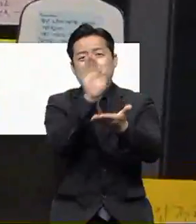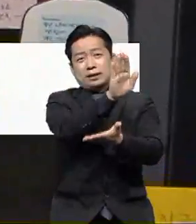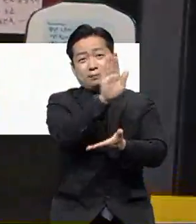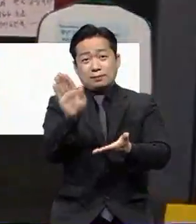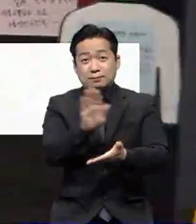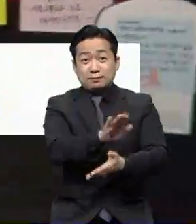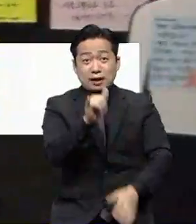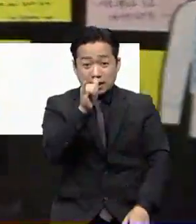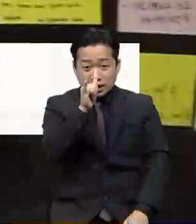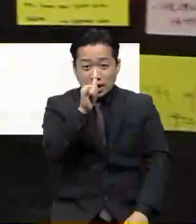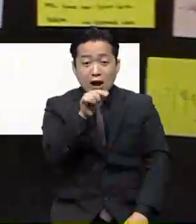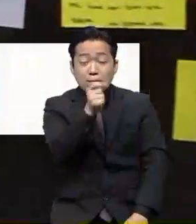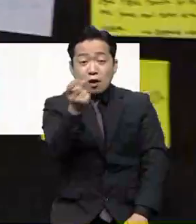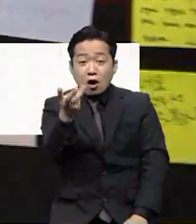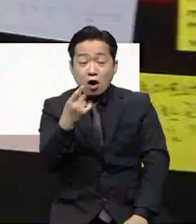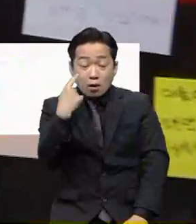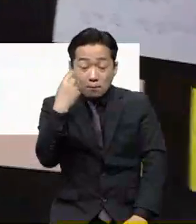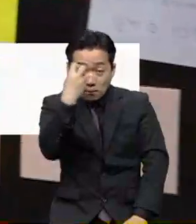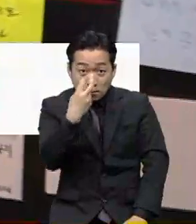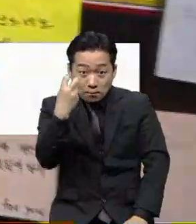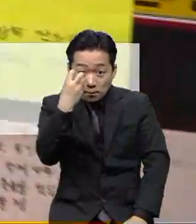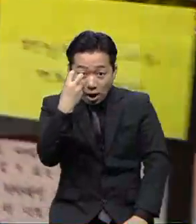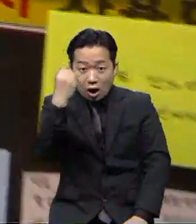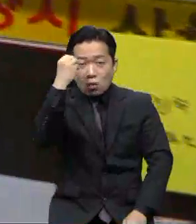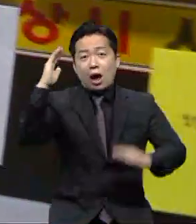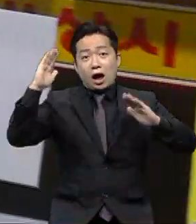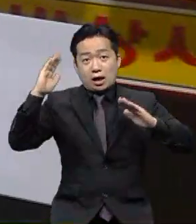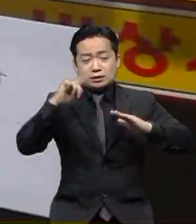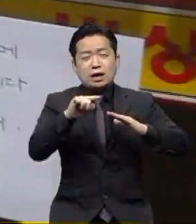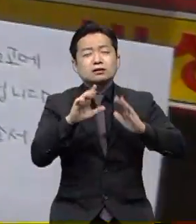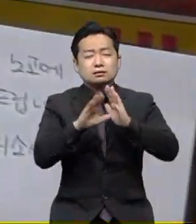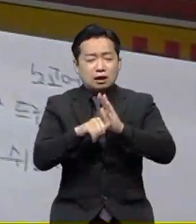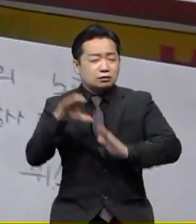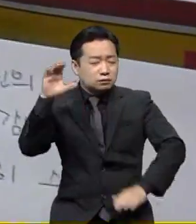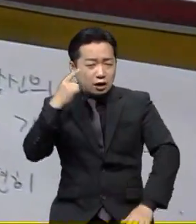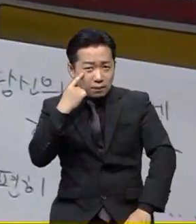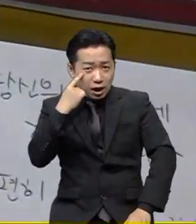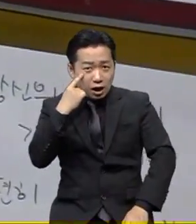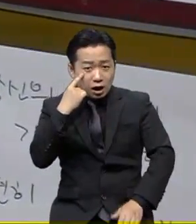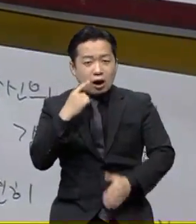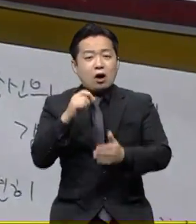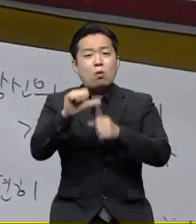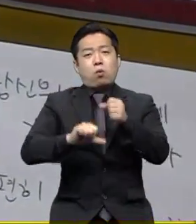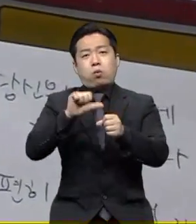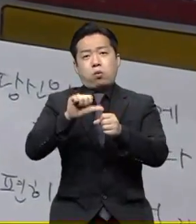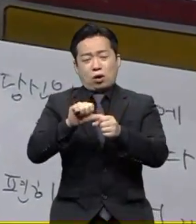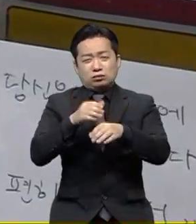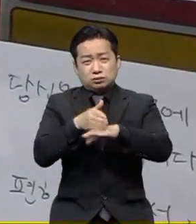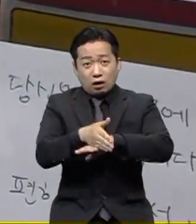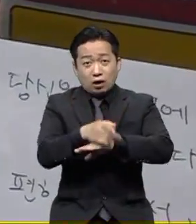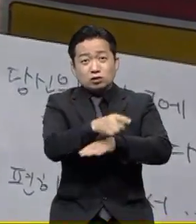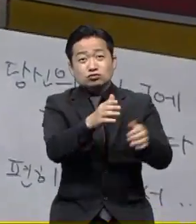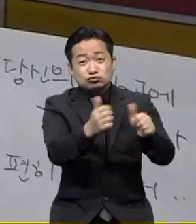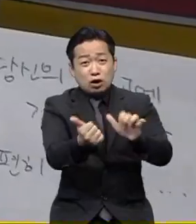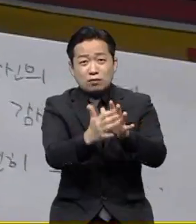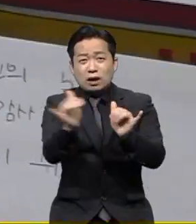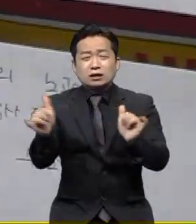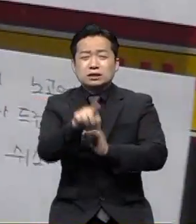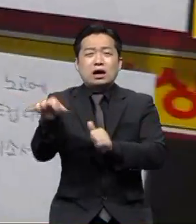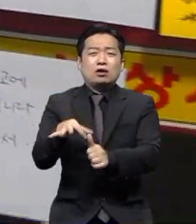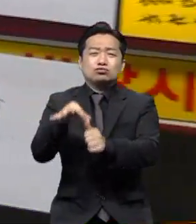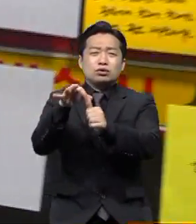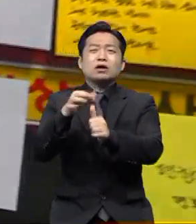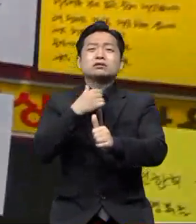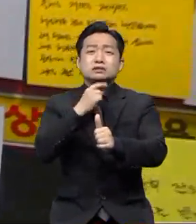있습니다. 몇 개 좀 살펴보면요. 고등학교 때 이 사건을 접하고 5년이 지났다. 당신의 죽음이 많은 이들을 구했다